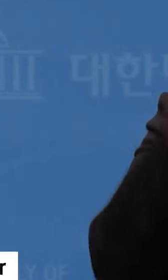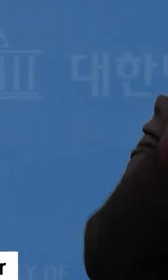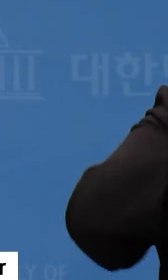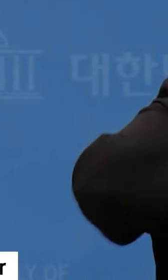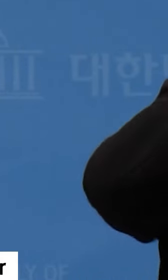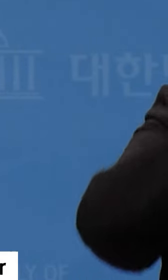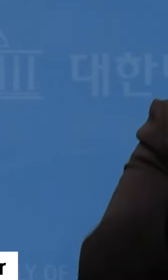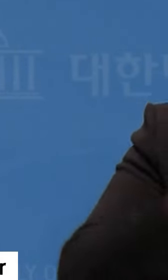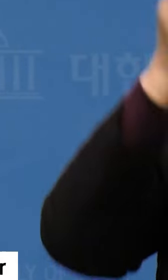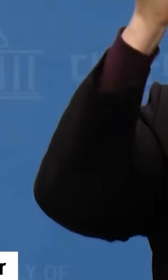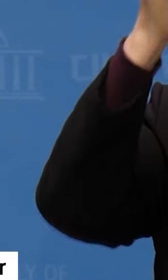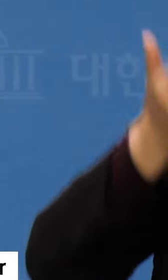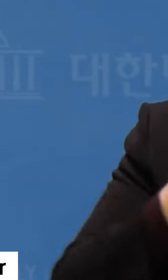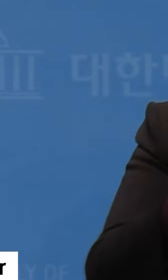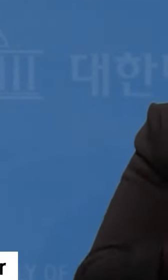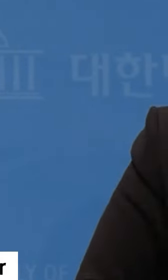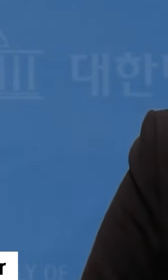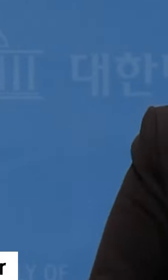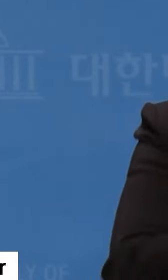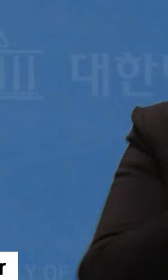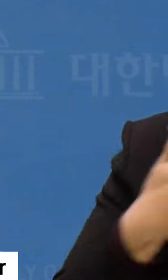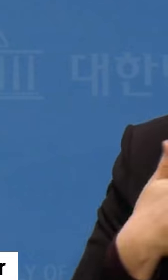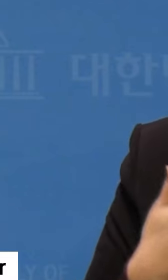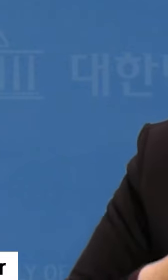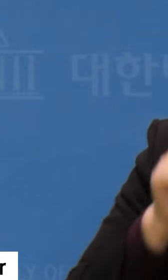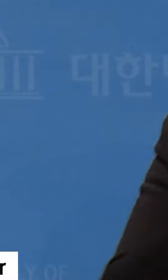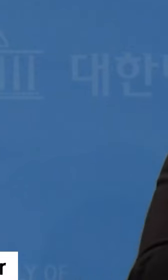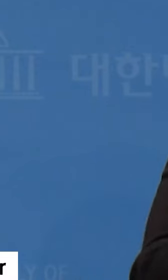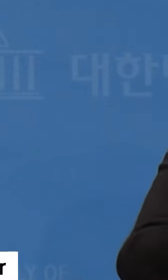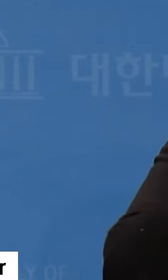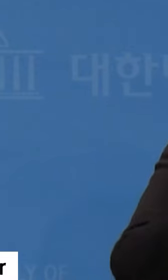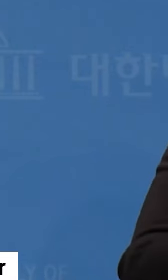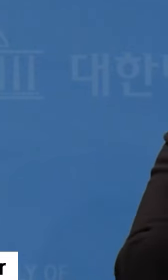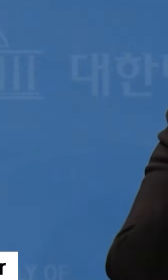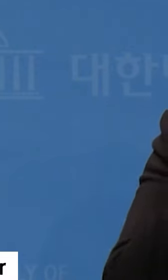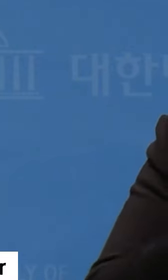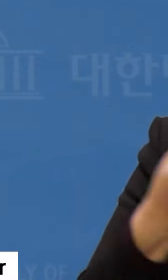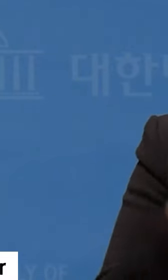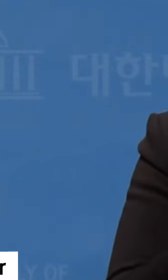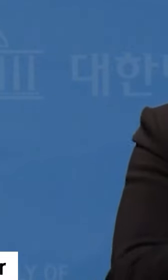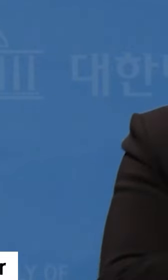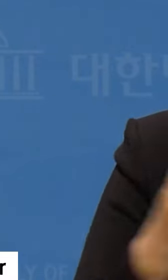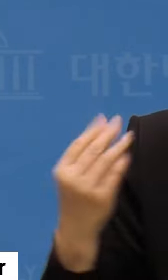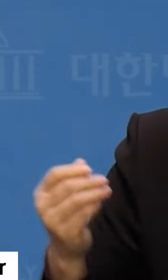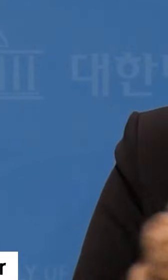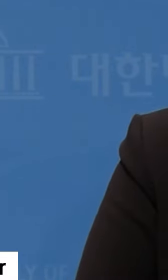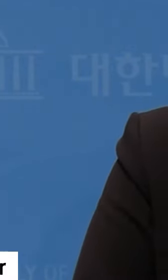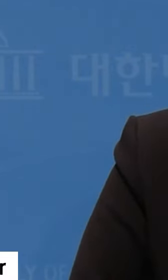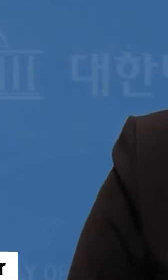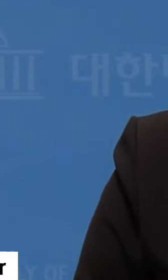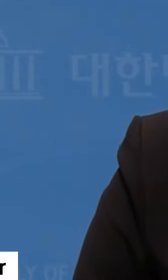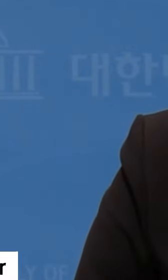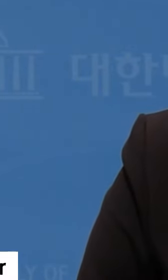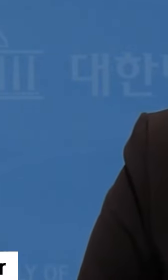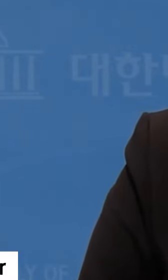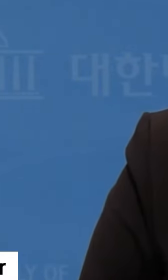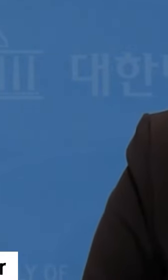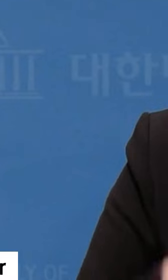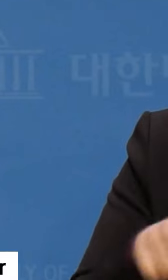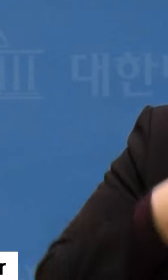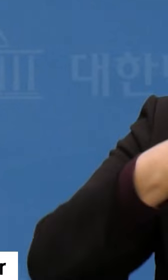먼저 목소리를 내고 당당히 맞설 싸울 준비가 되어 있습니다. 이것은